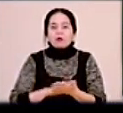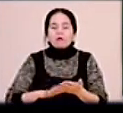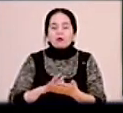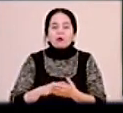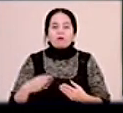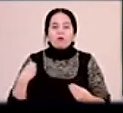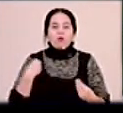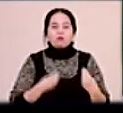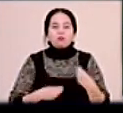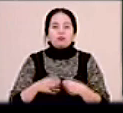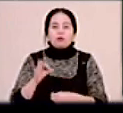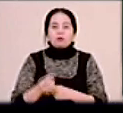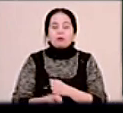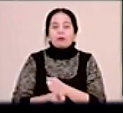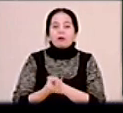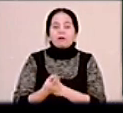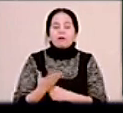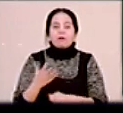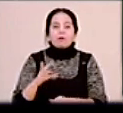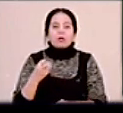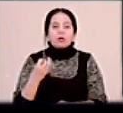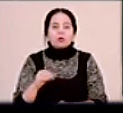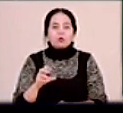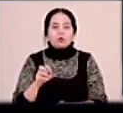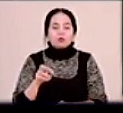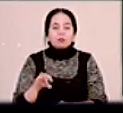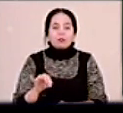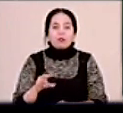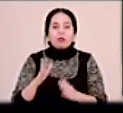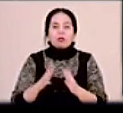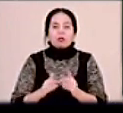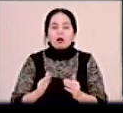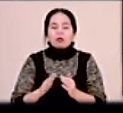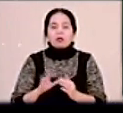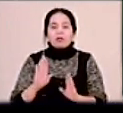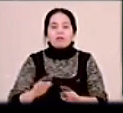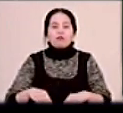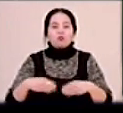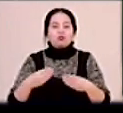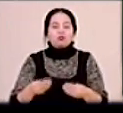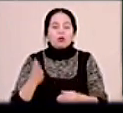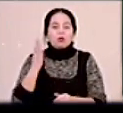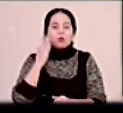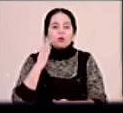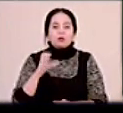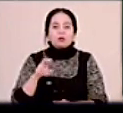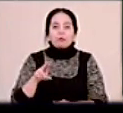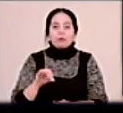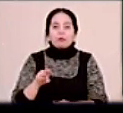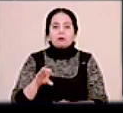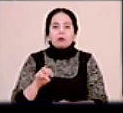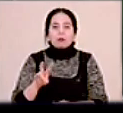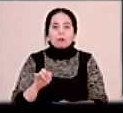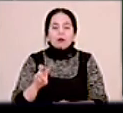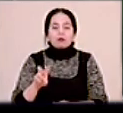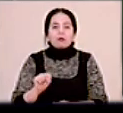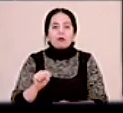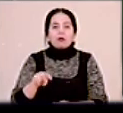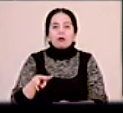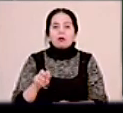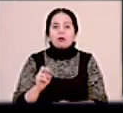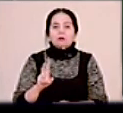одежду, она появилась в македонском лагере и вручила голову Спитамена Александру.